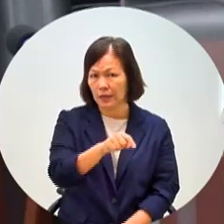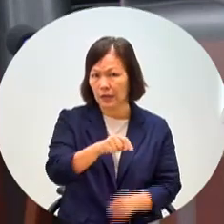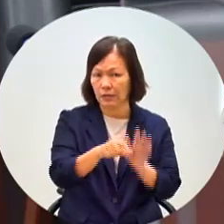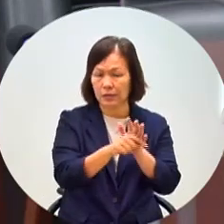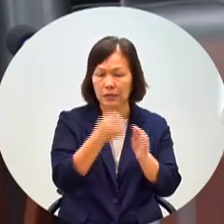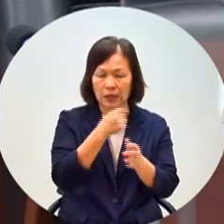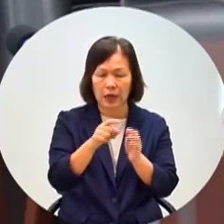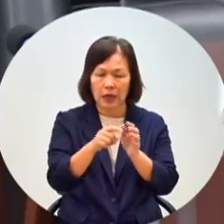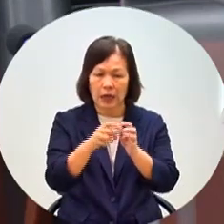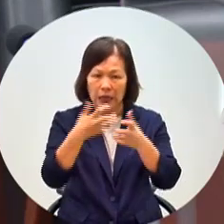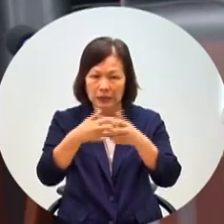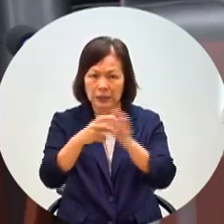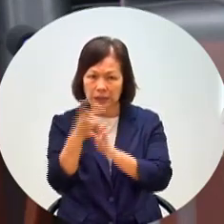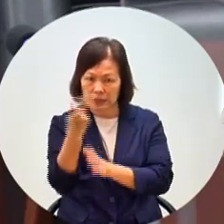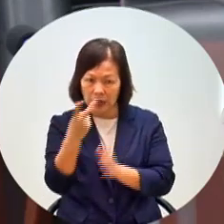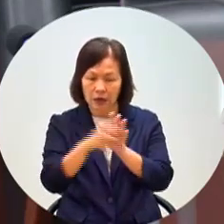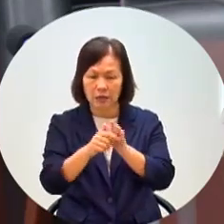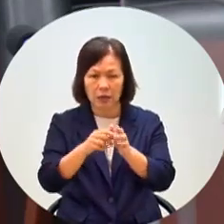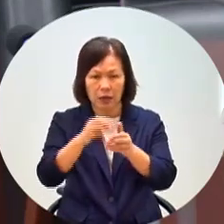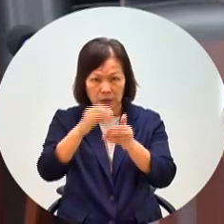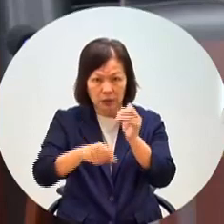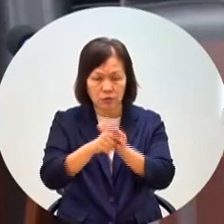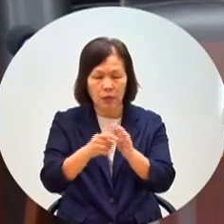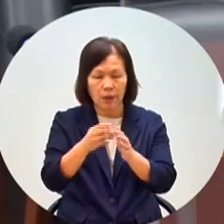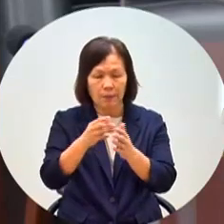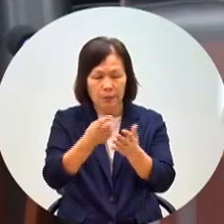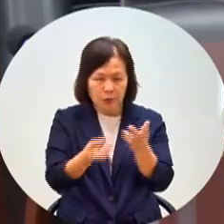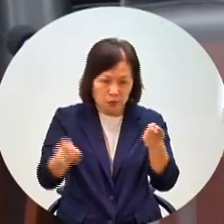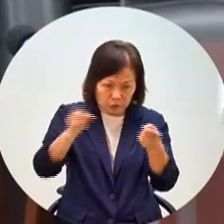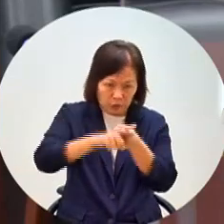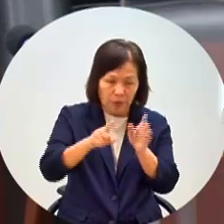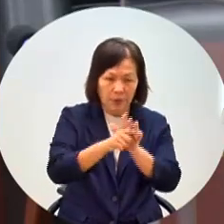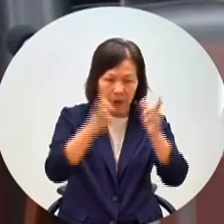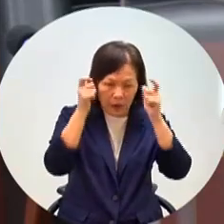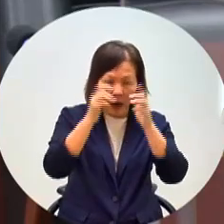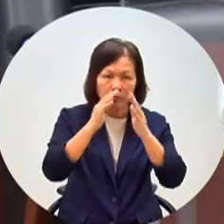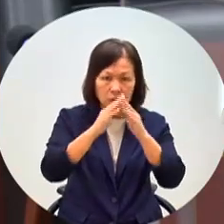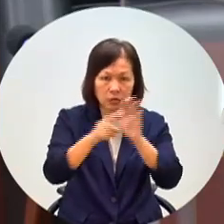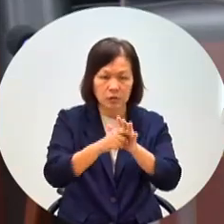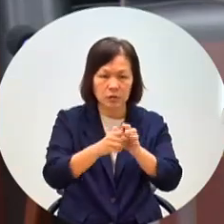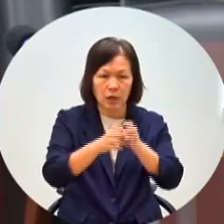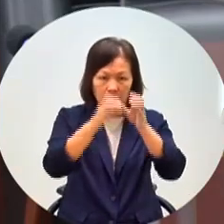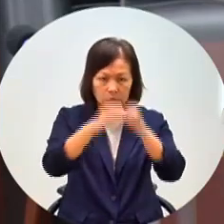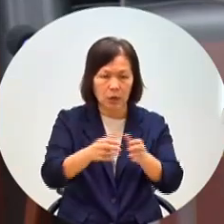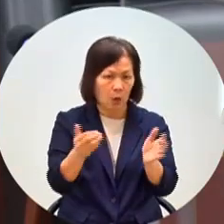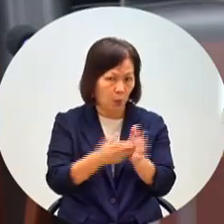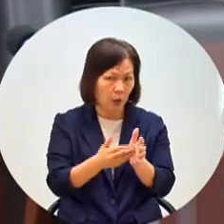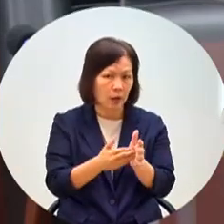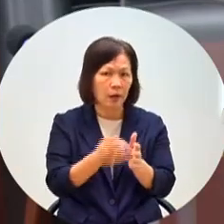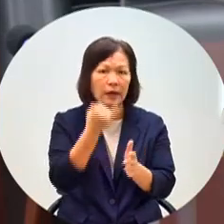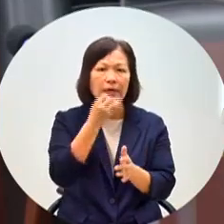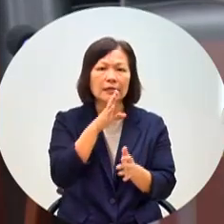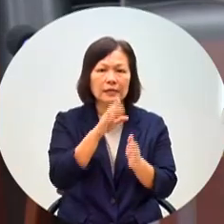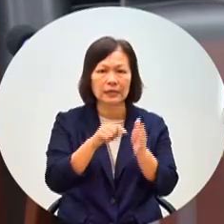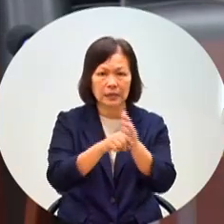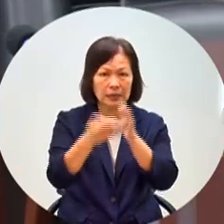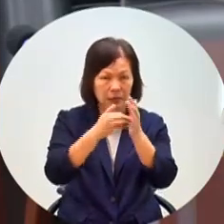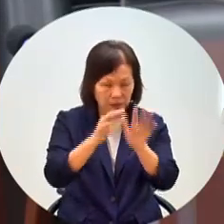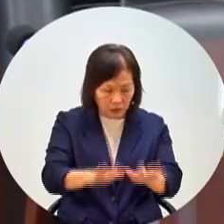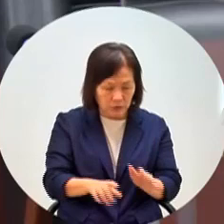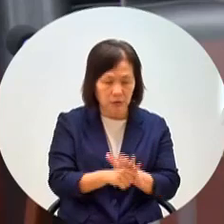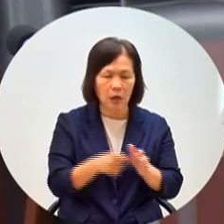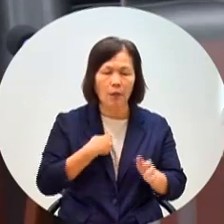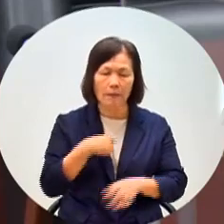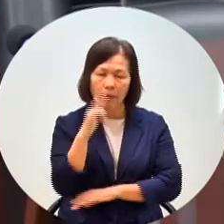机的政策在2011年应该全校全面性全高雄市的安装完毕，但是到现在我们